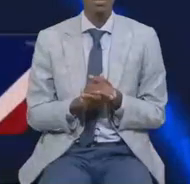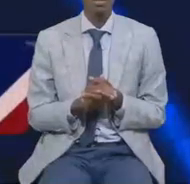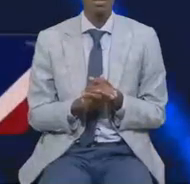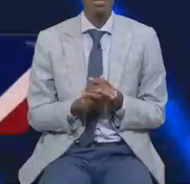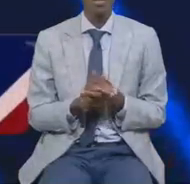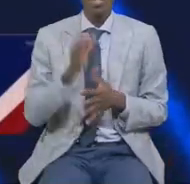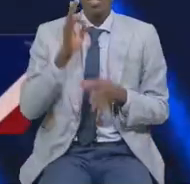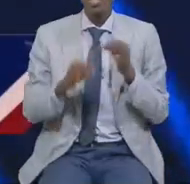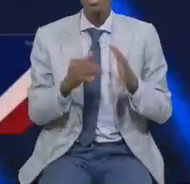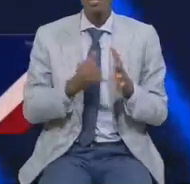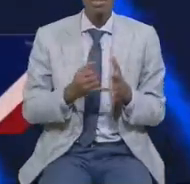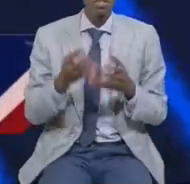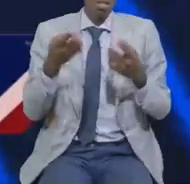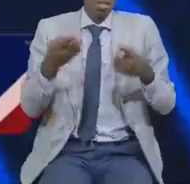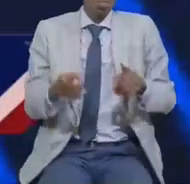Daniel 3, 17.